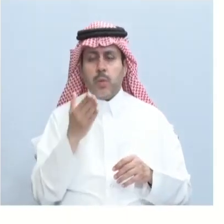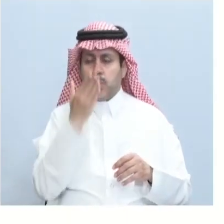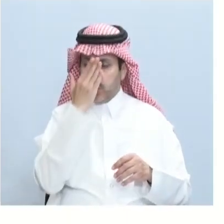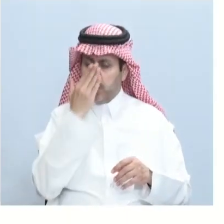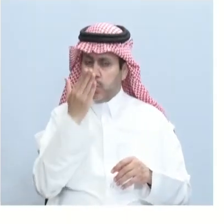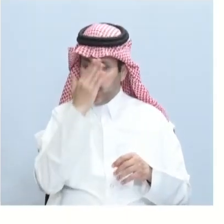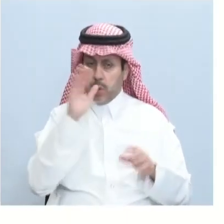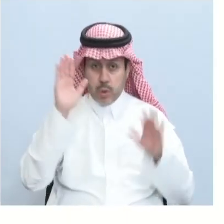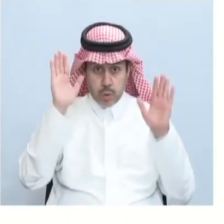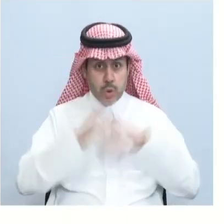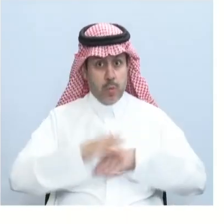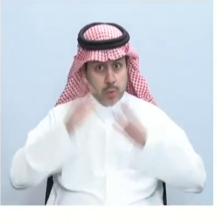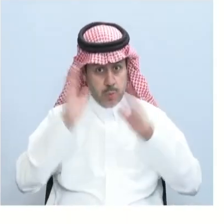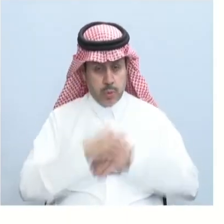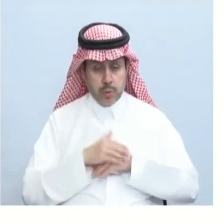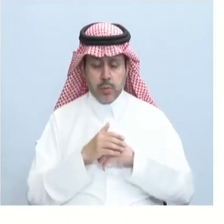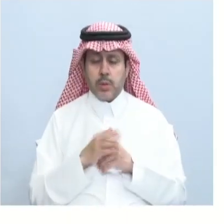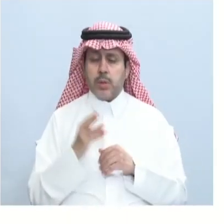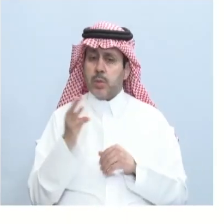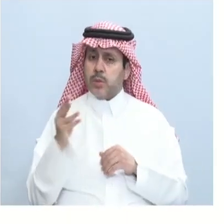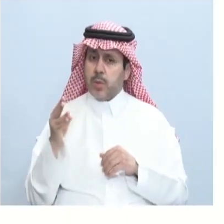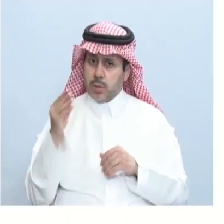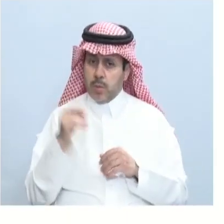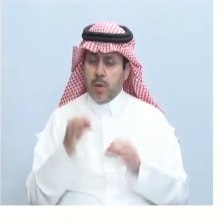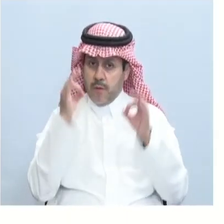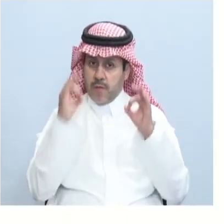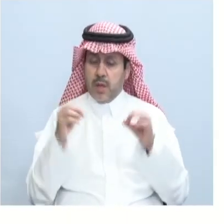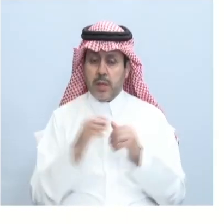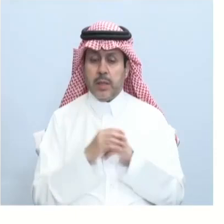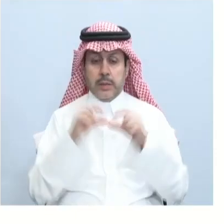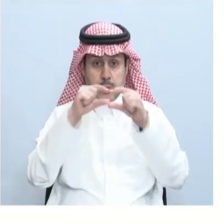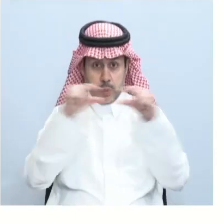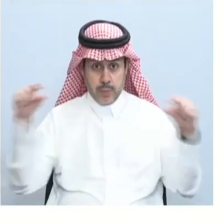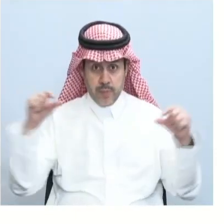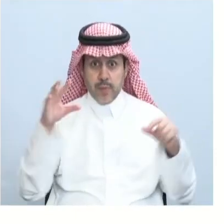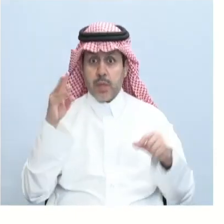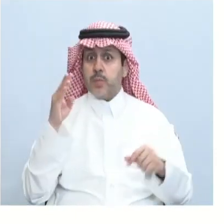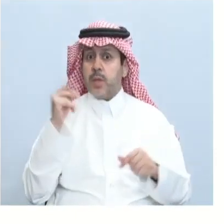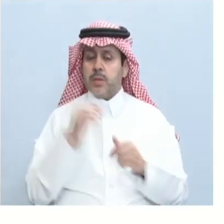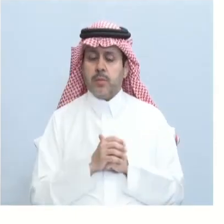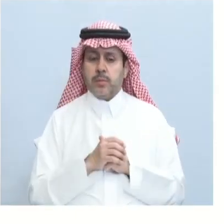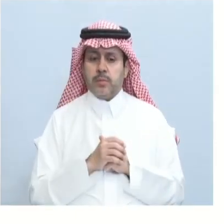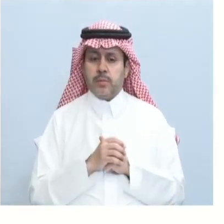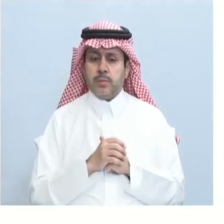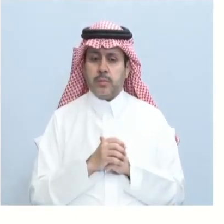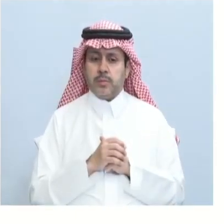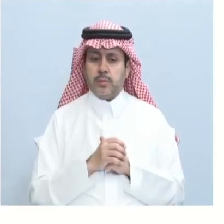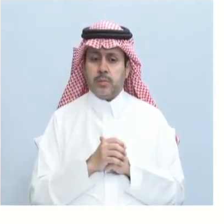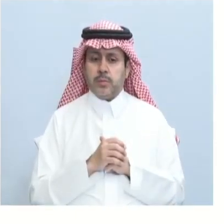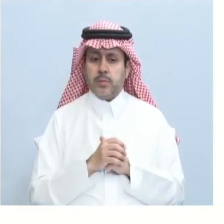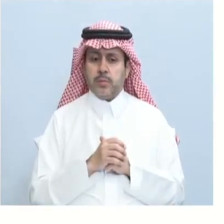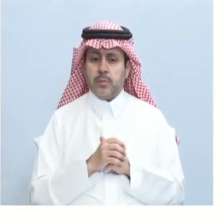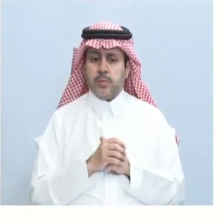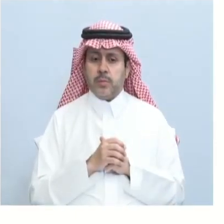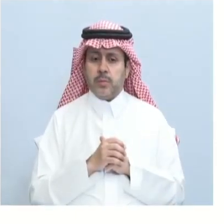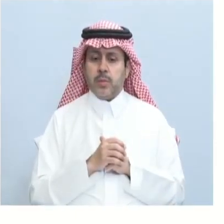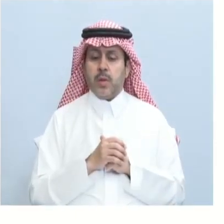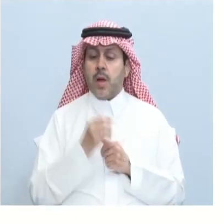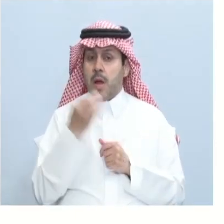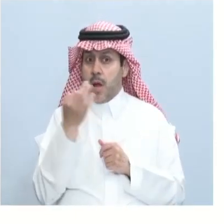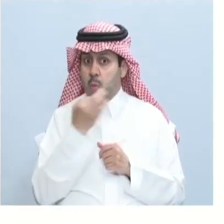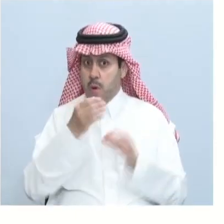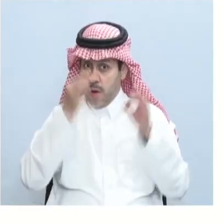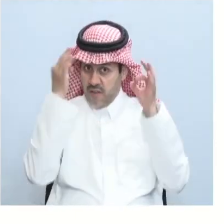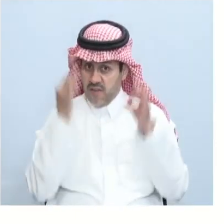واجل صي التسبيح كما تقدم معك في الدرس الثالث عشر تفسير سوره الرد الايات من الايه الثامنه حتى الايه